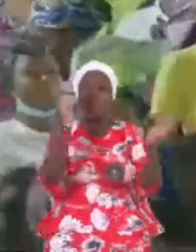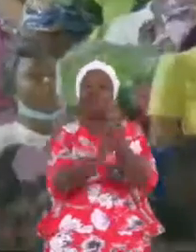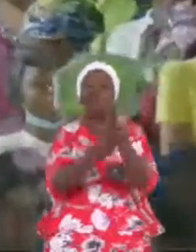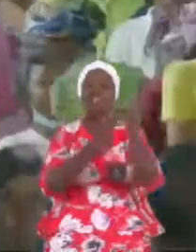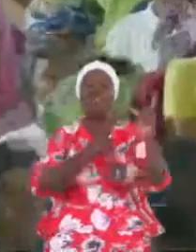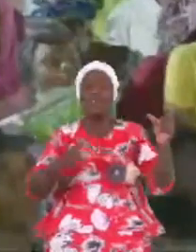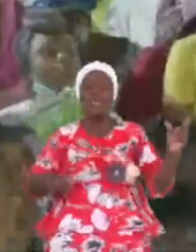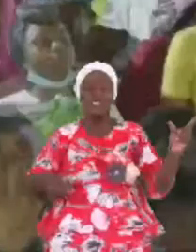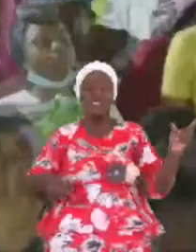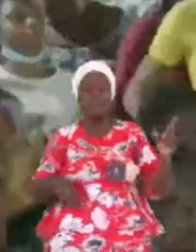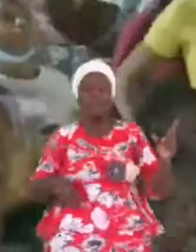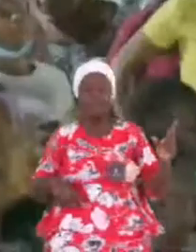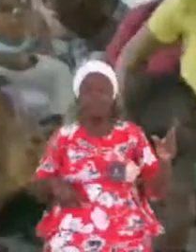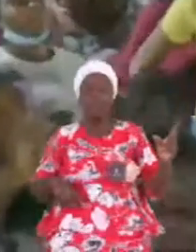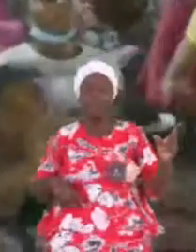Gloire à Dieu!